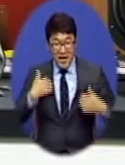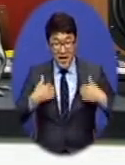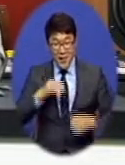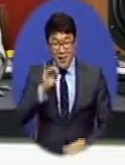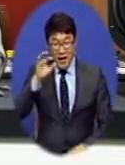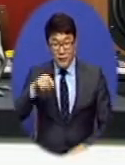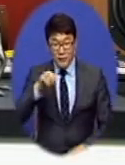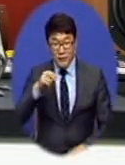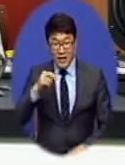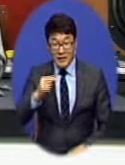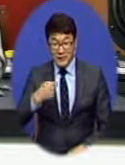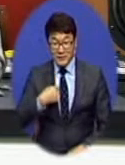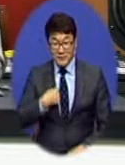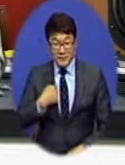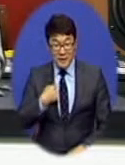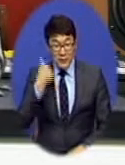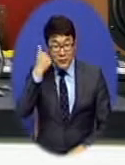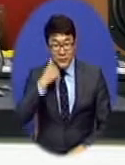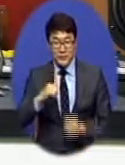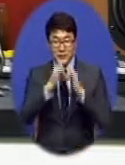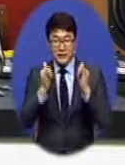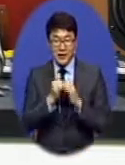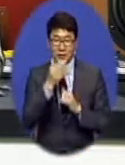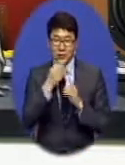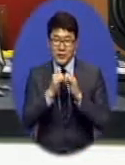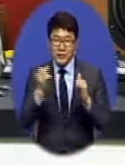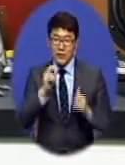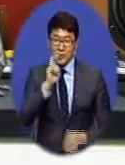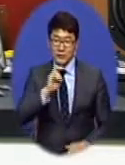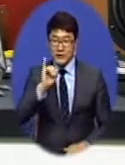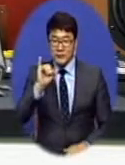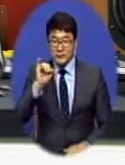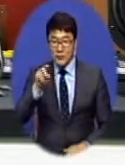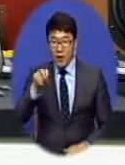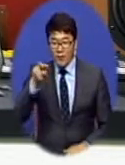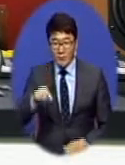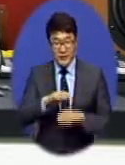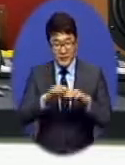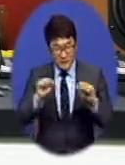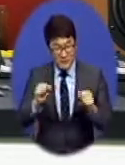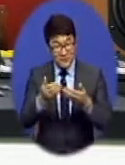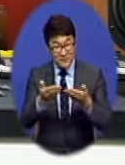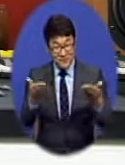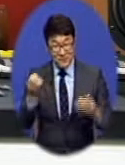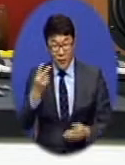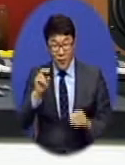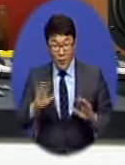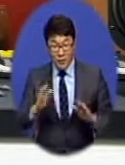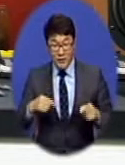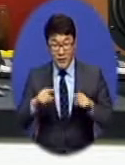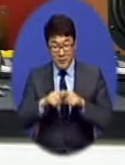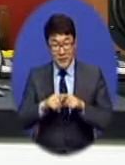배우 유다은입니다. 네, 안녕하세요. 사회복지사 가수 이명수 인사드립니다. 네. 네. 그리고 오늘 저희와